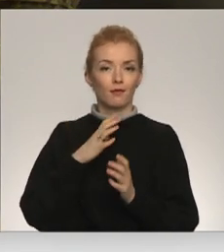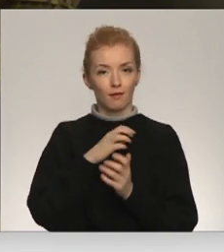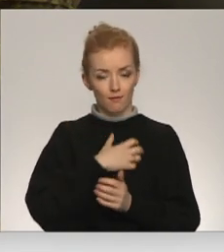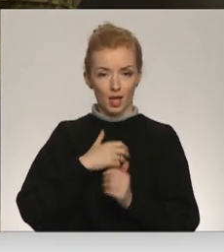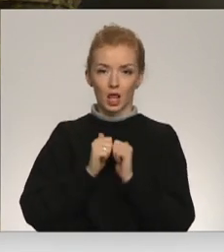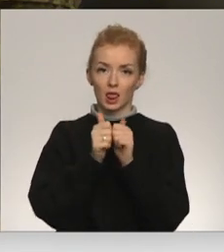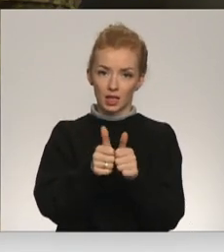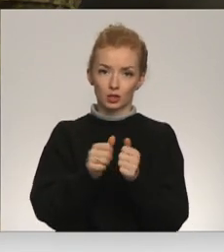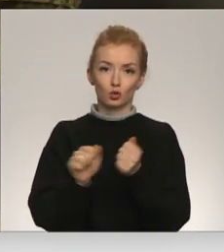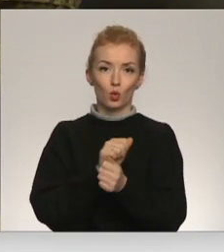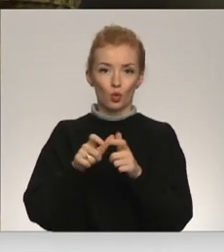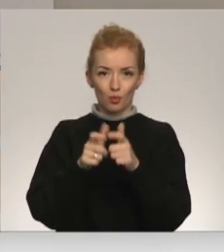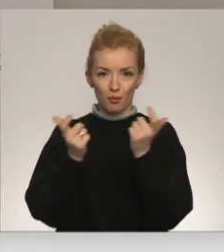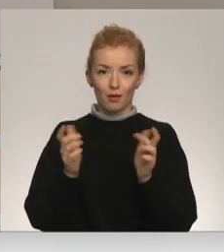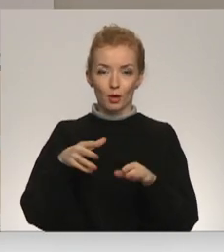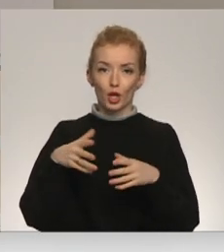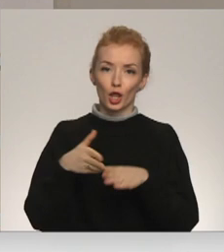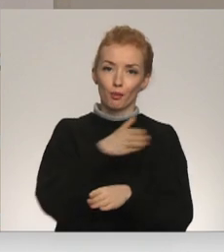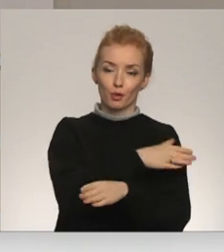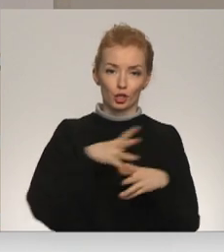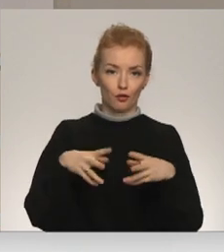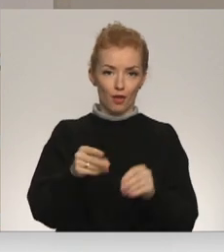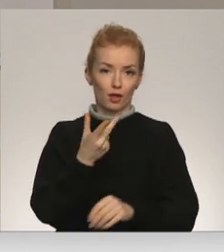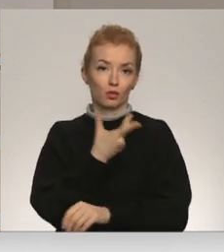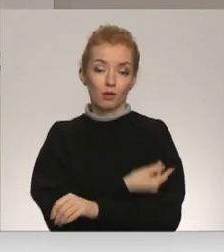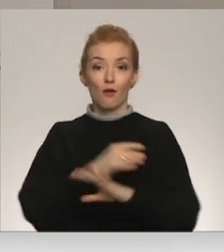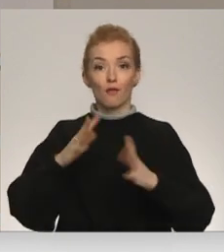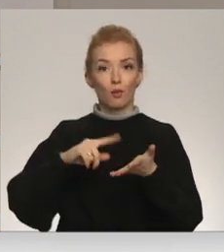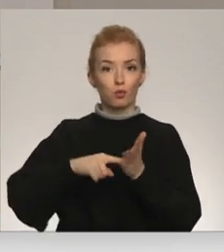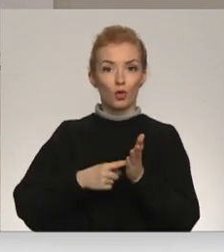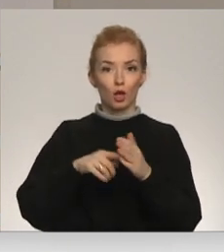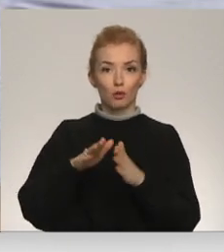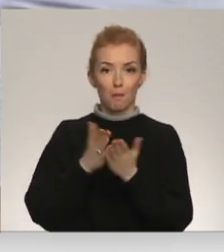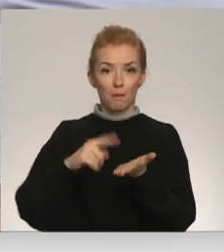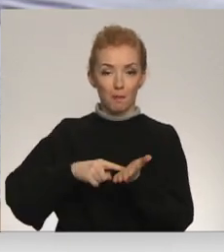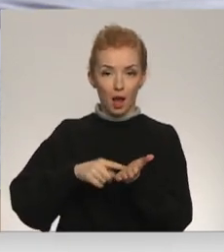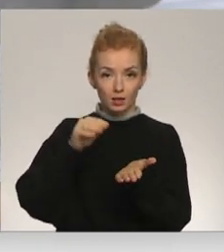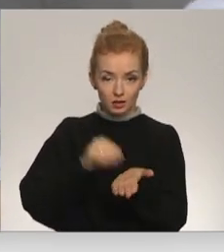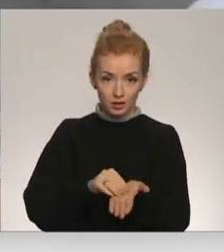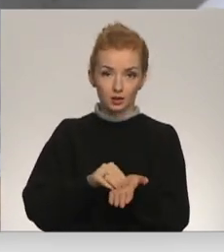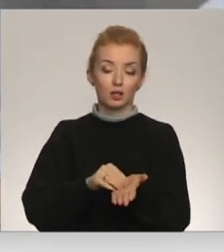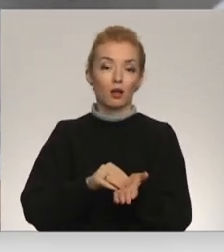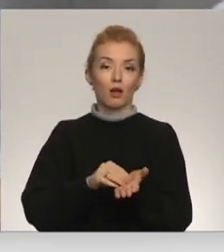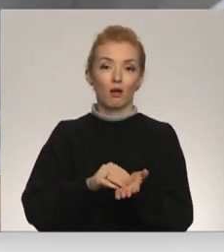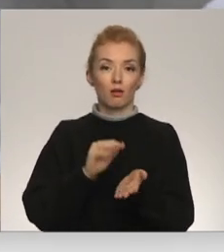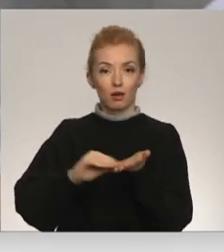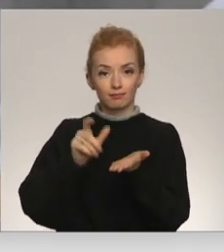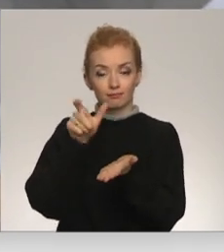līdzi apliecinājumu par iepriekš veikto potēšanu vai potēšanas pasi, ja tajā ierakstīts ar kādu vakcīnu un kad